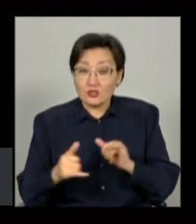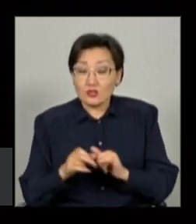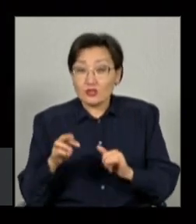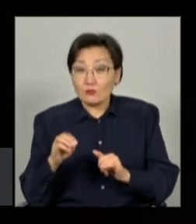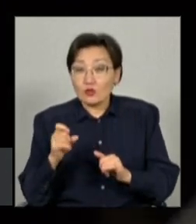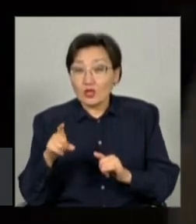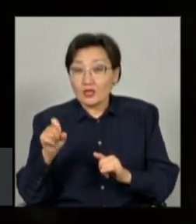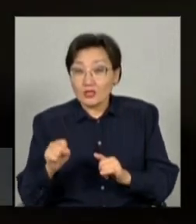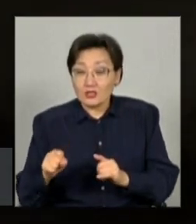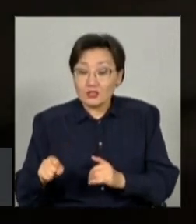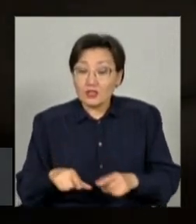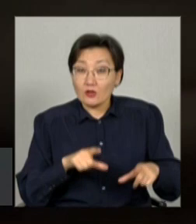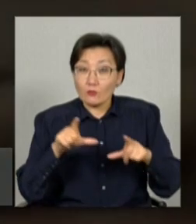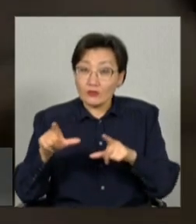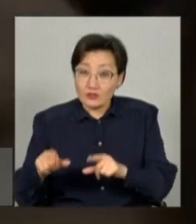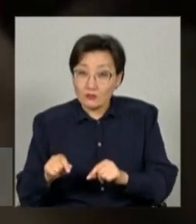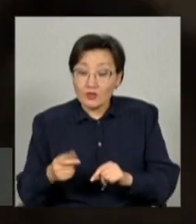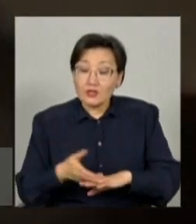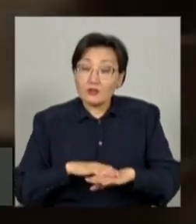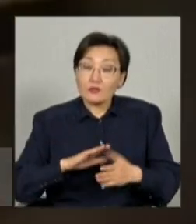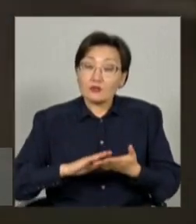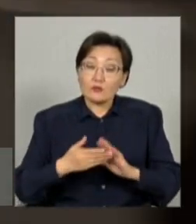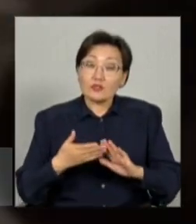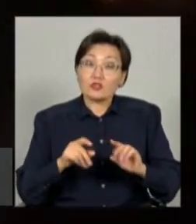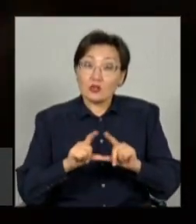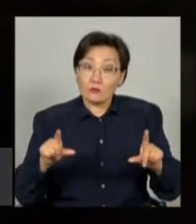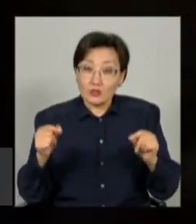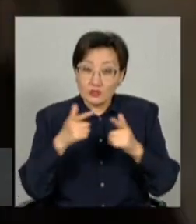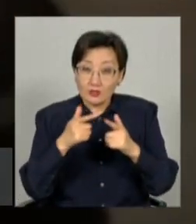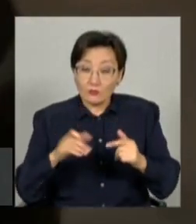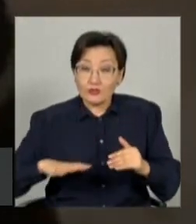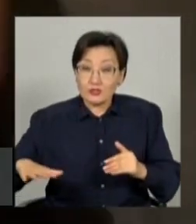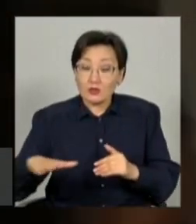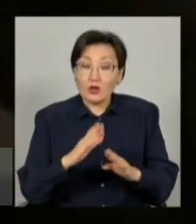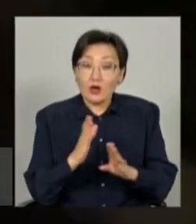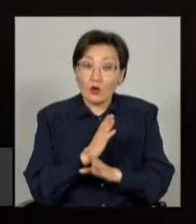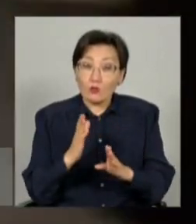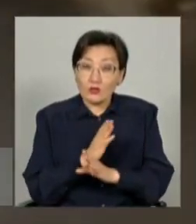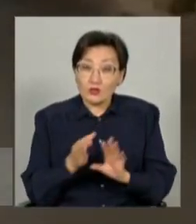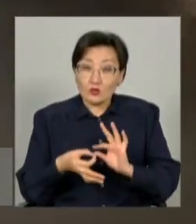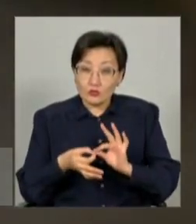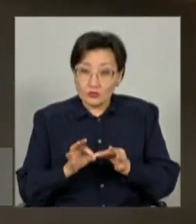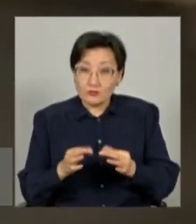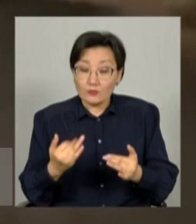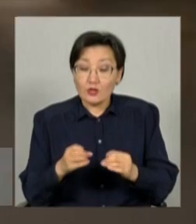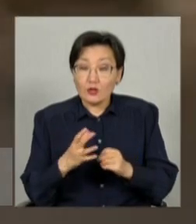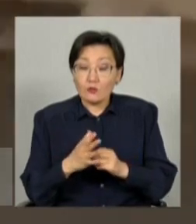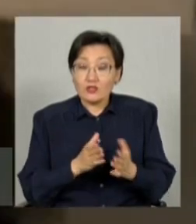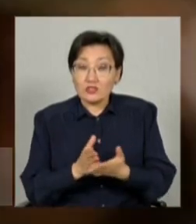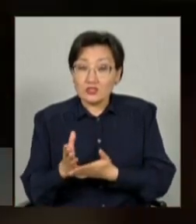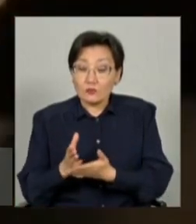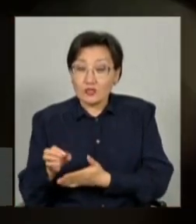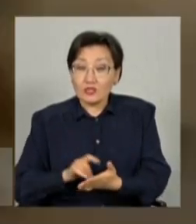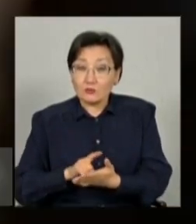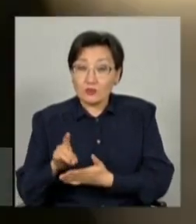Шемонайхаға қарай жолға шыққан. Өңірлік төтенше жағдайлар департаментінің хабарлауынша, аймақта ауа райы әлі тұрақсыз. Қазір 15 бағытта